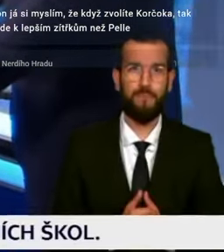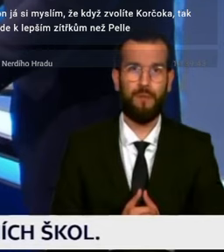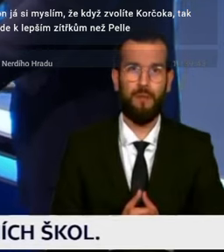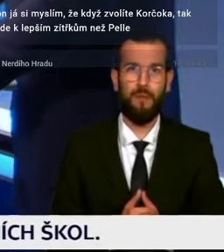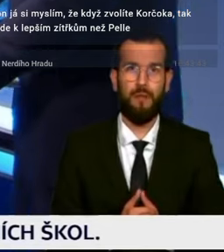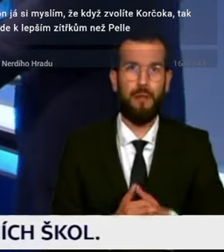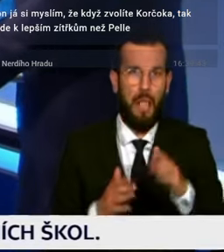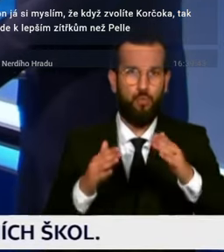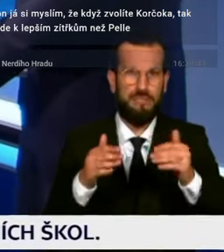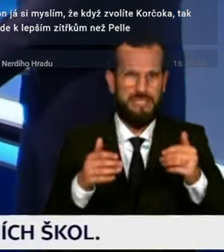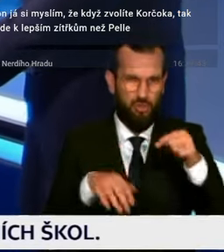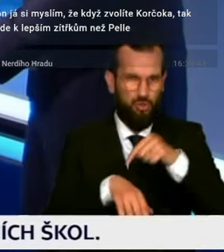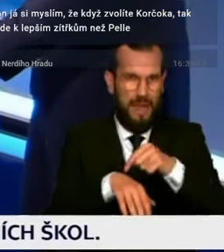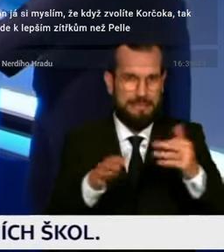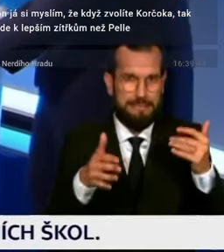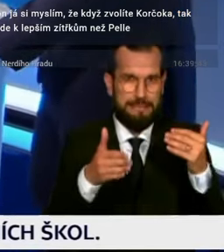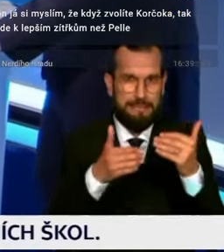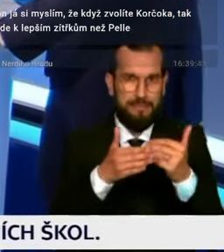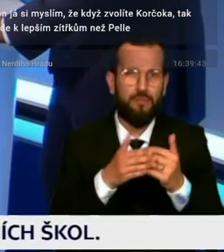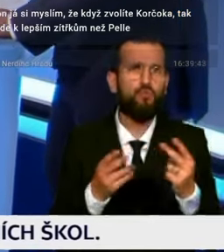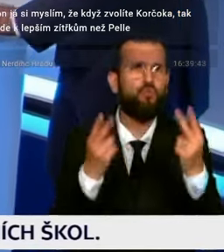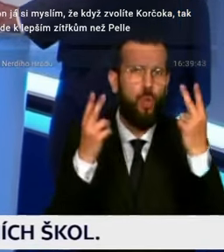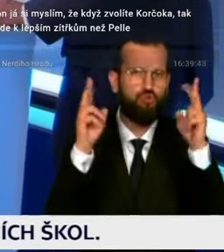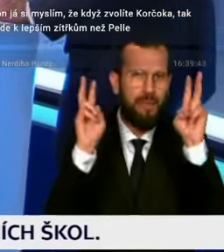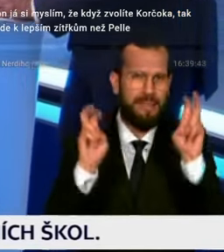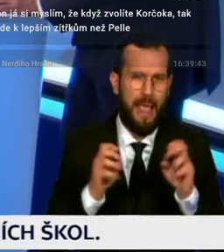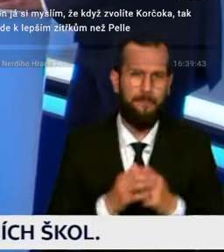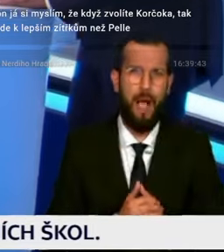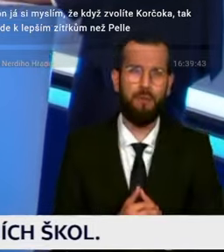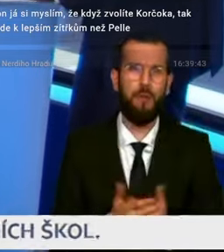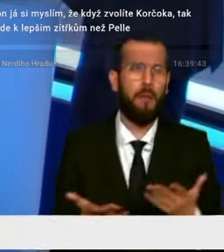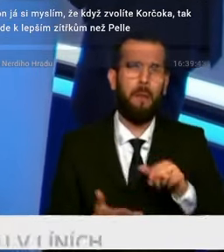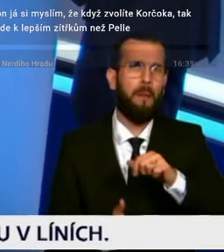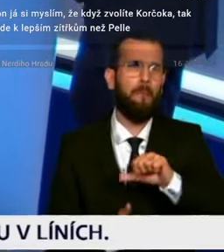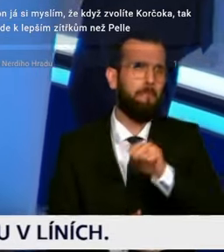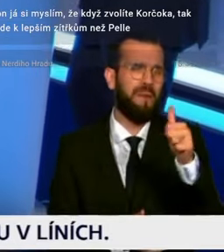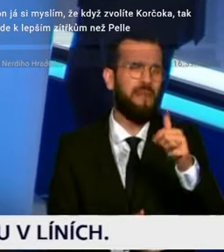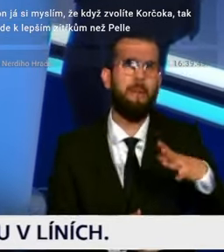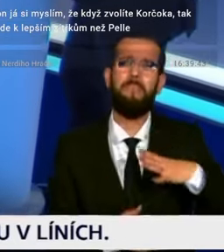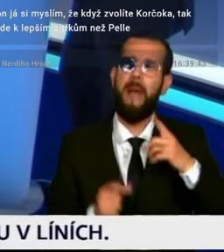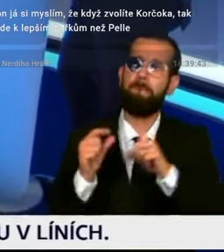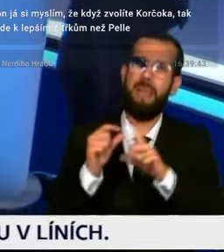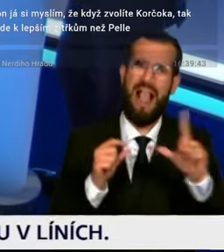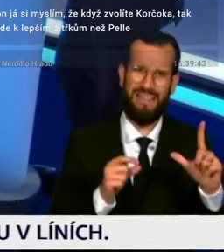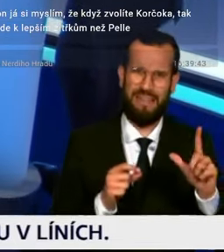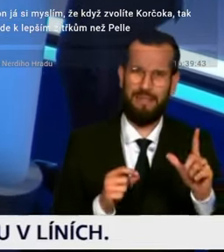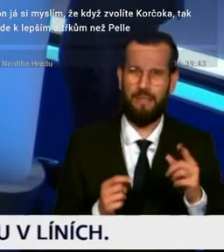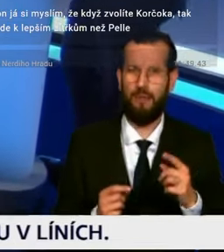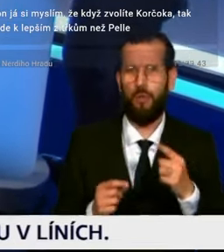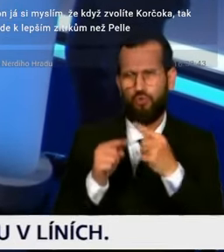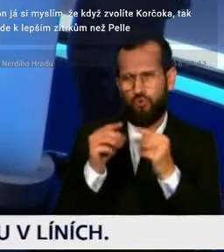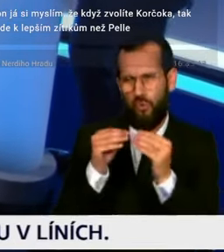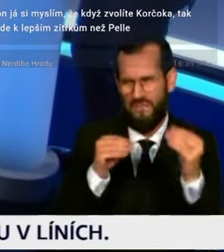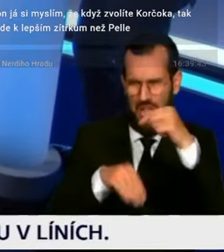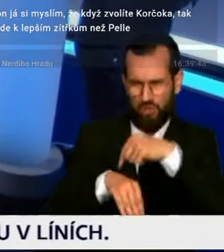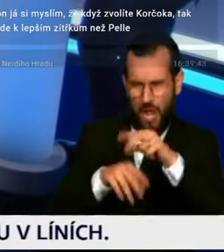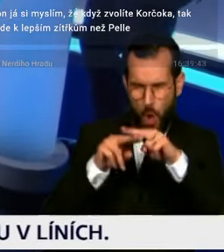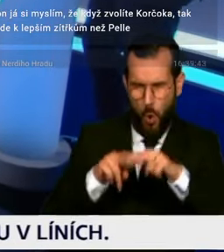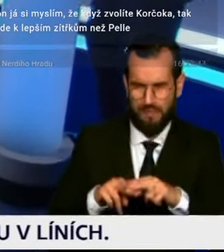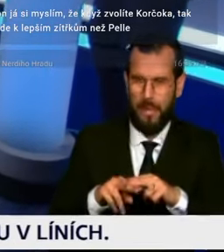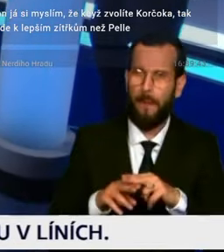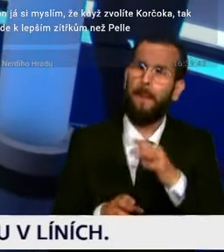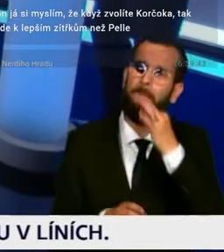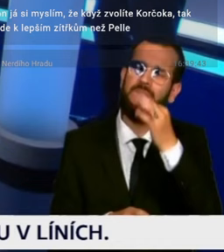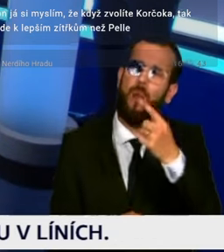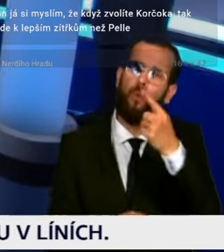máte limitovaný čas a toto sú veľmi dôležité veci takže najprv začnem teda vami pán Pellegrini máte eh o niečo viac času Ak by